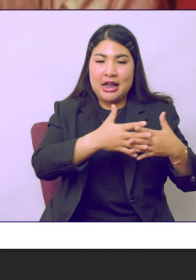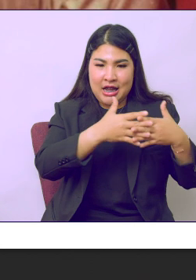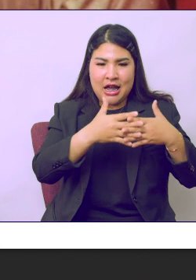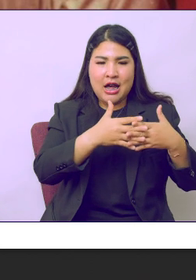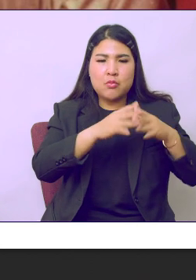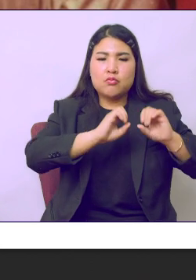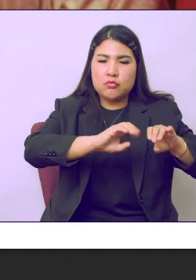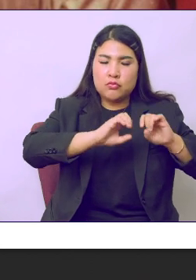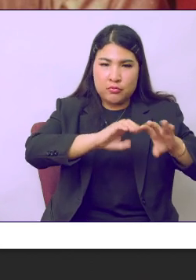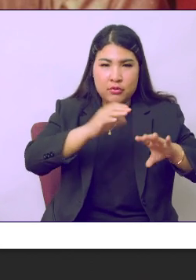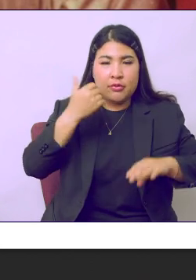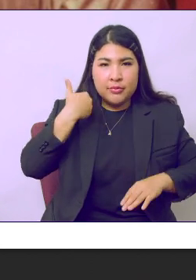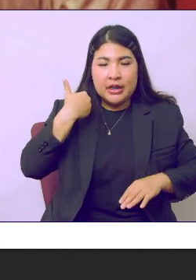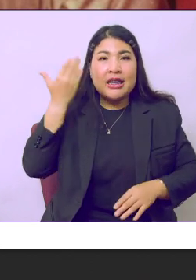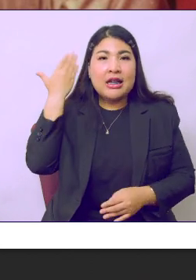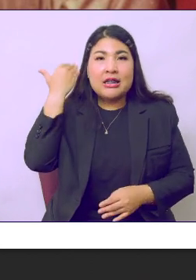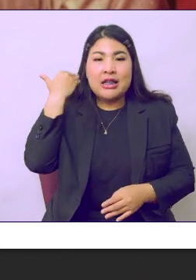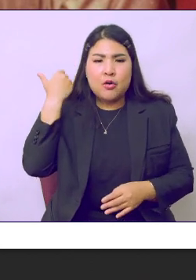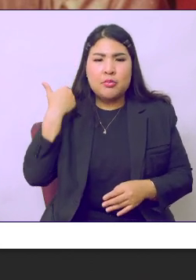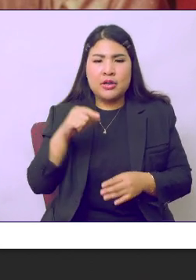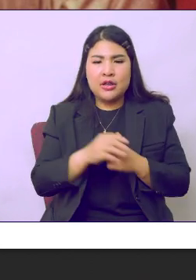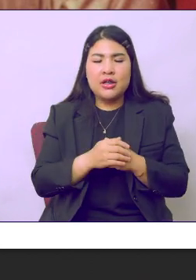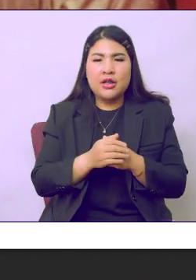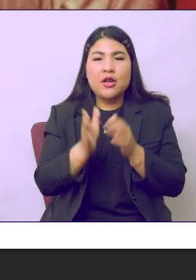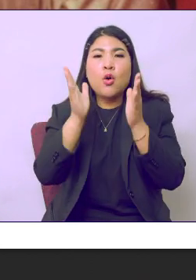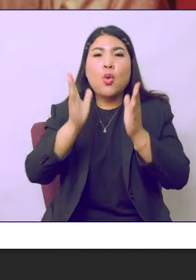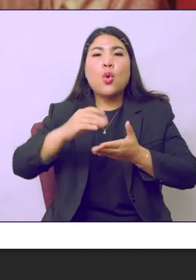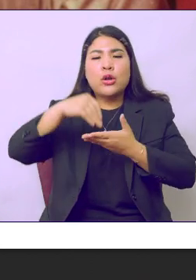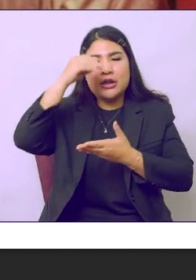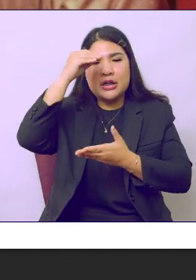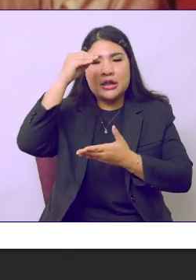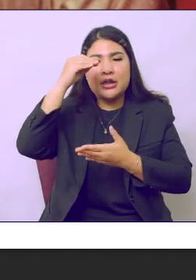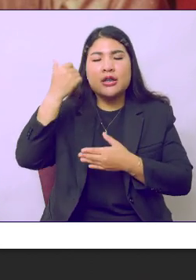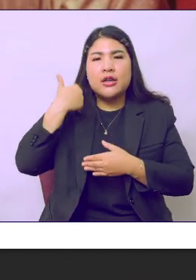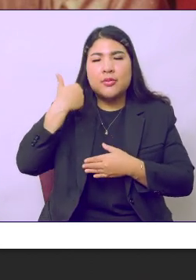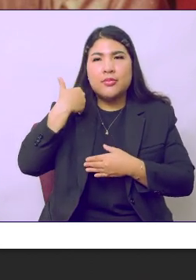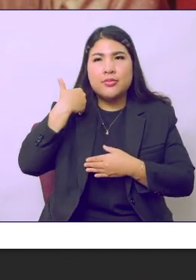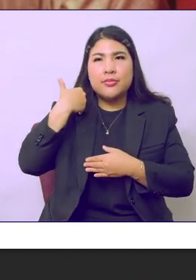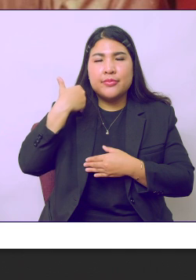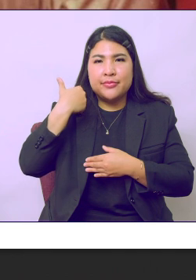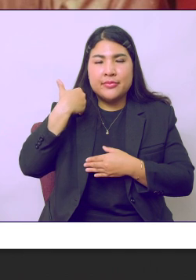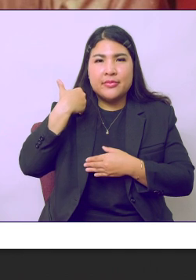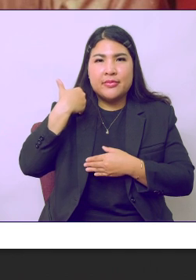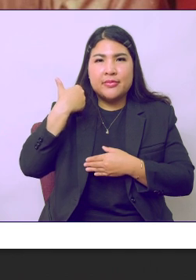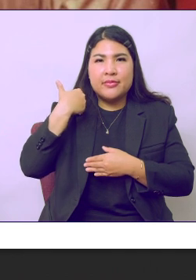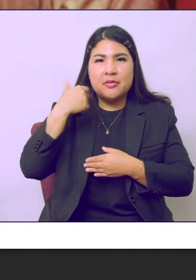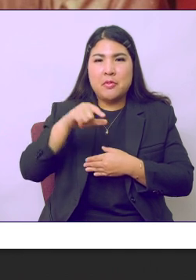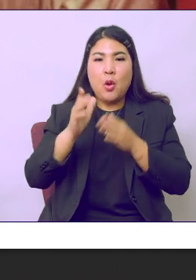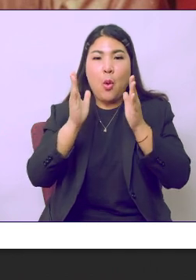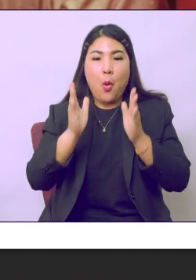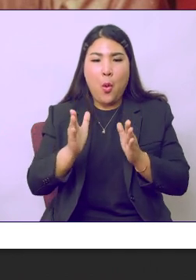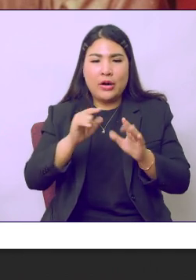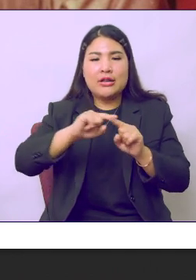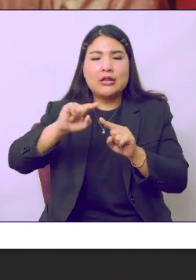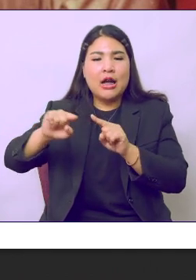อ่าแล้วก็มีช่วงนั้นน่ะนะครับนักเรียนของของอินดาเดวีเนี่ยนะครับก็จะเป็นพวกมารินมอนโลนะครับก็เลยดัง